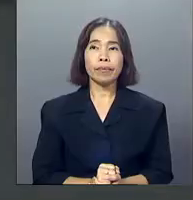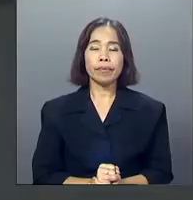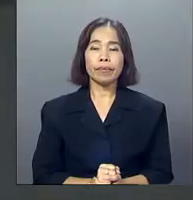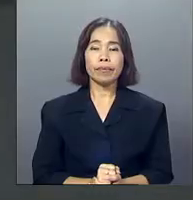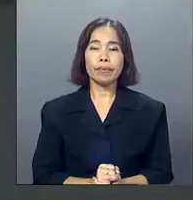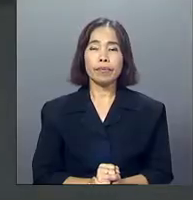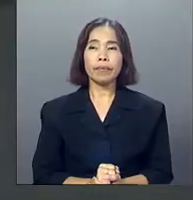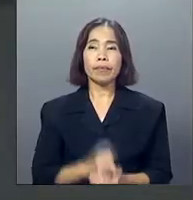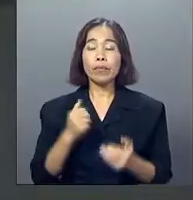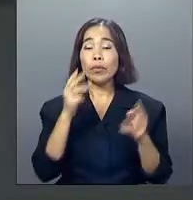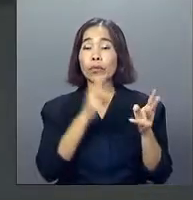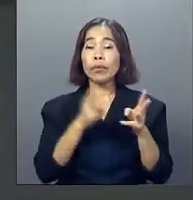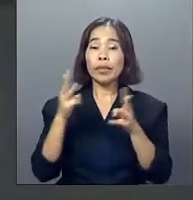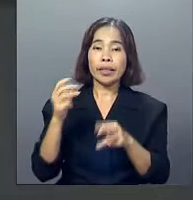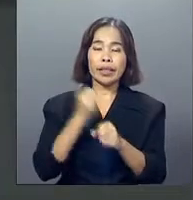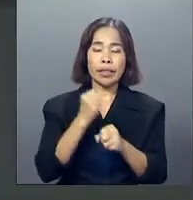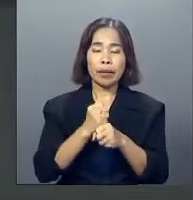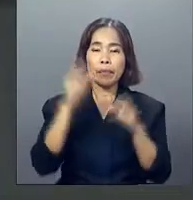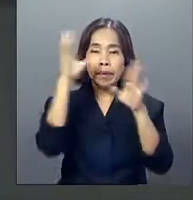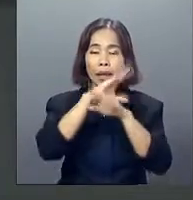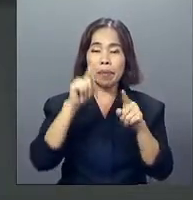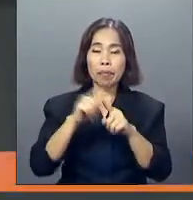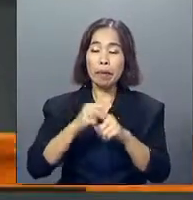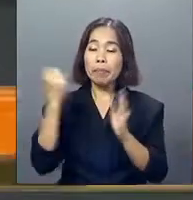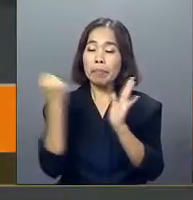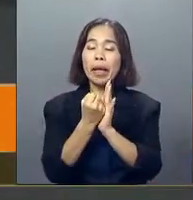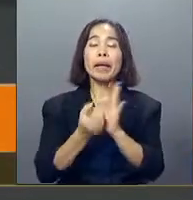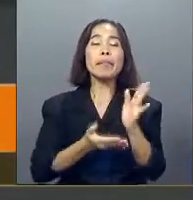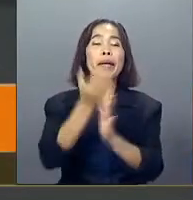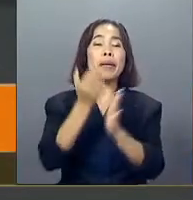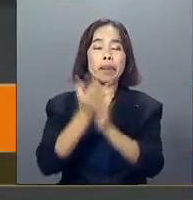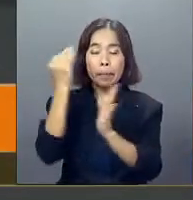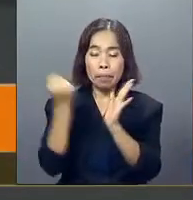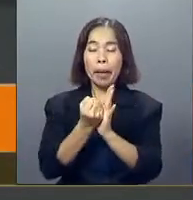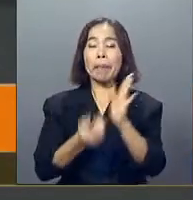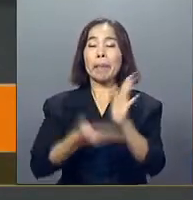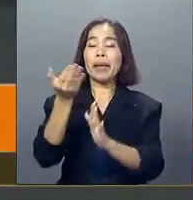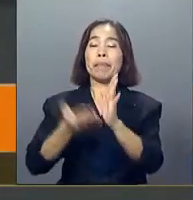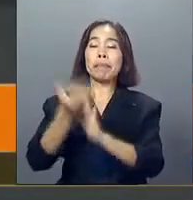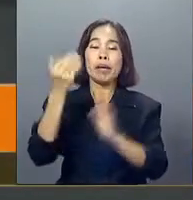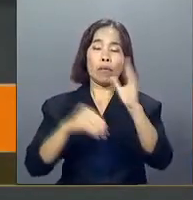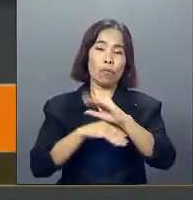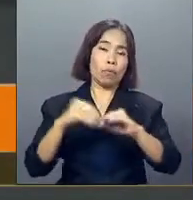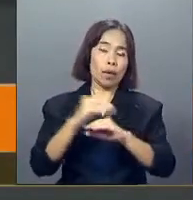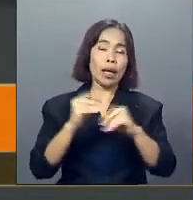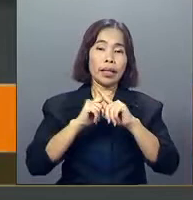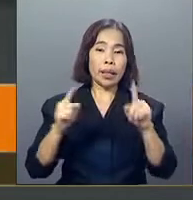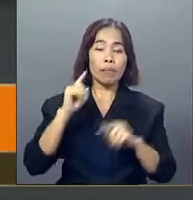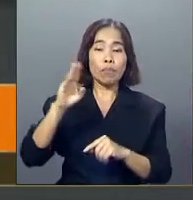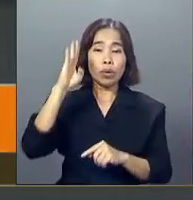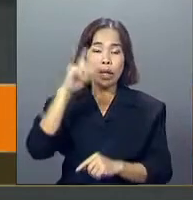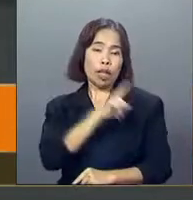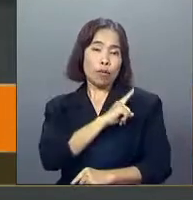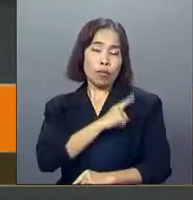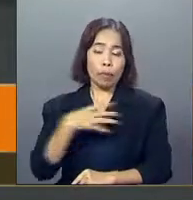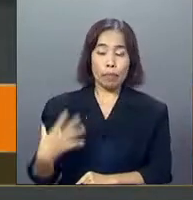ยังเป็นกระบวนการตายางเพื่อให้ผ่านโครงการเพราะว่าบริษัทรับทำ EHIA เ